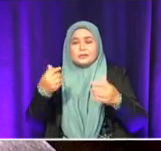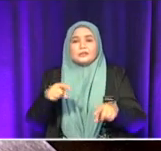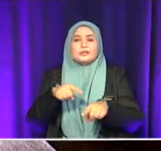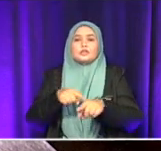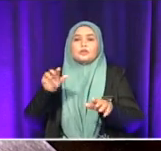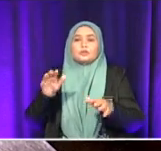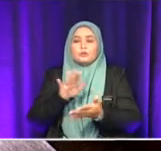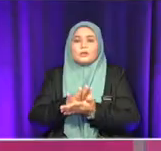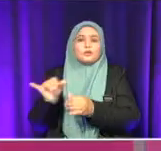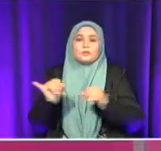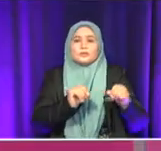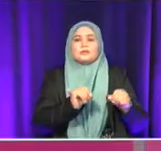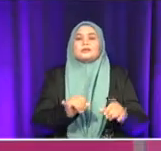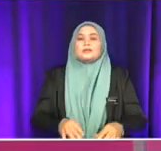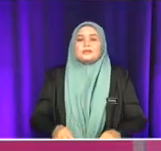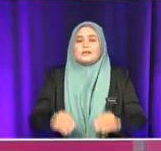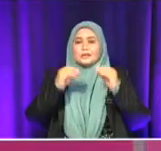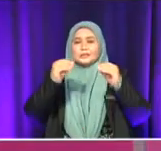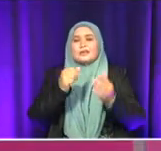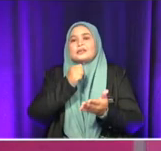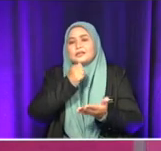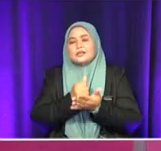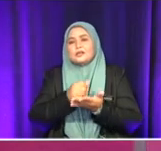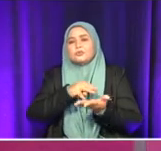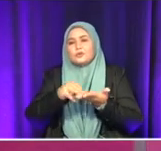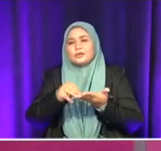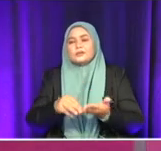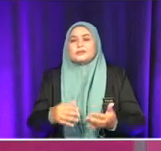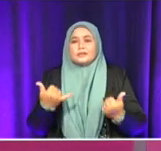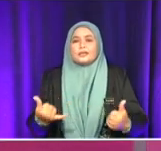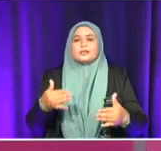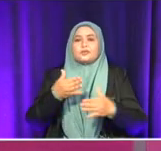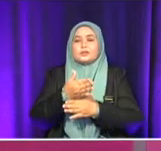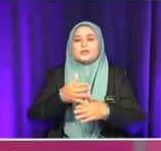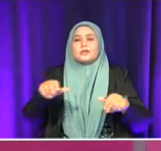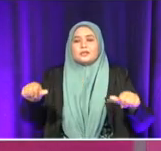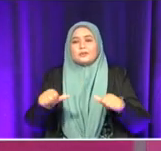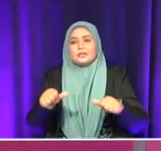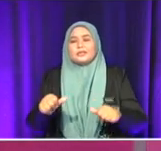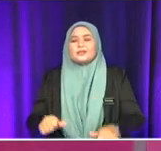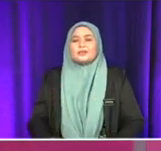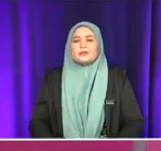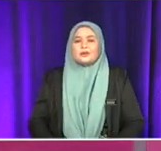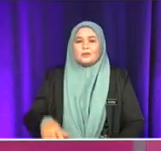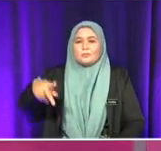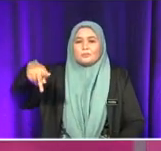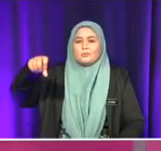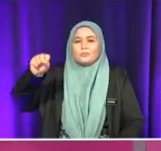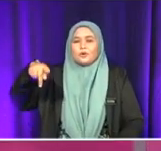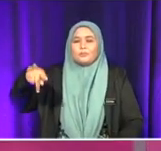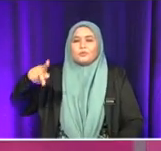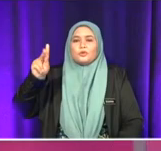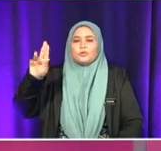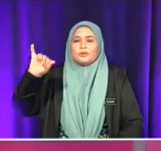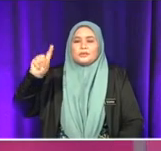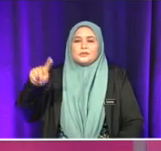kita pergi kepada activity kita yang seterusnya yaitu activity Pop Quiz Oke anak murid yang